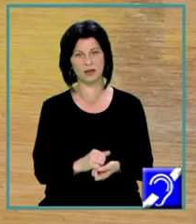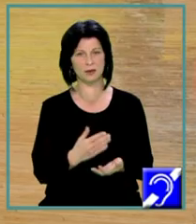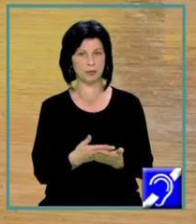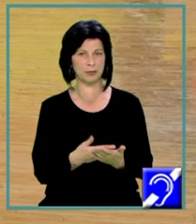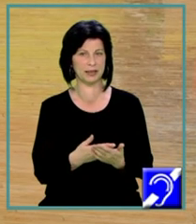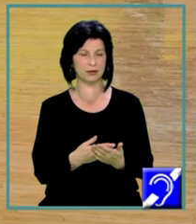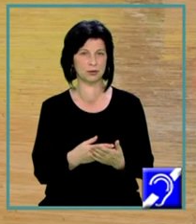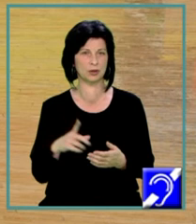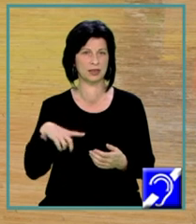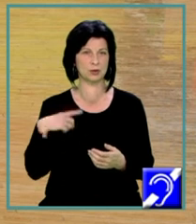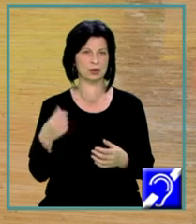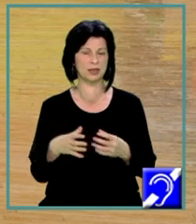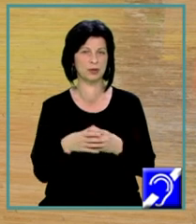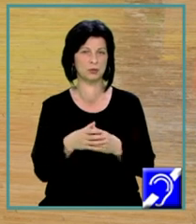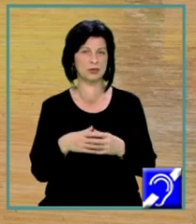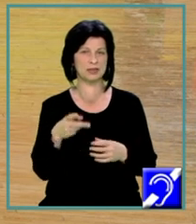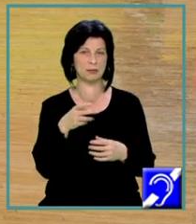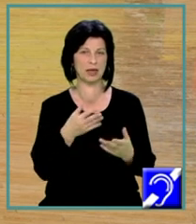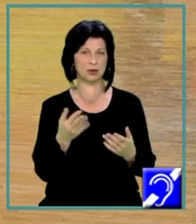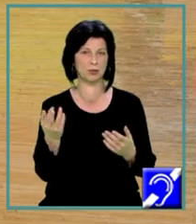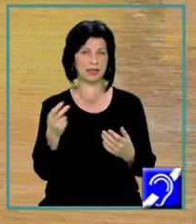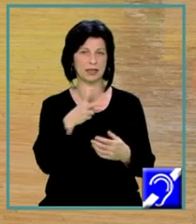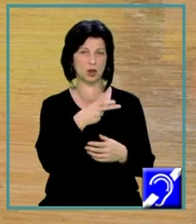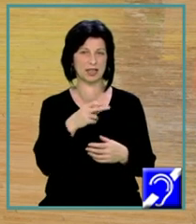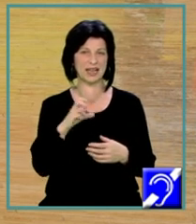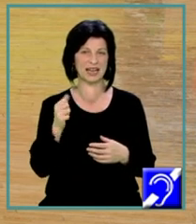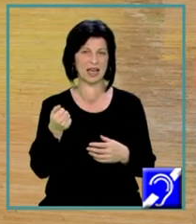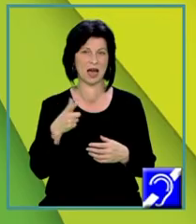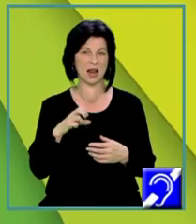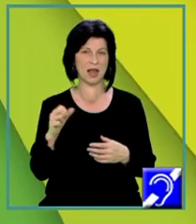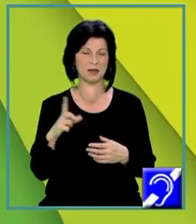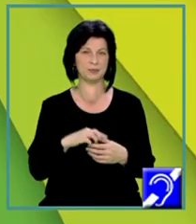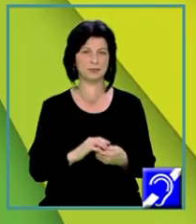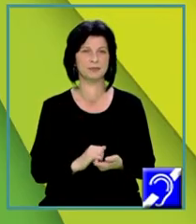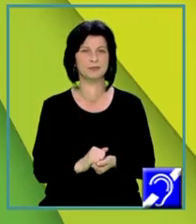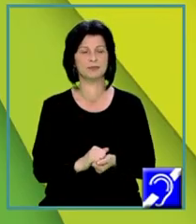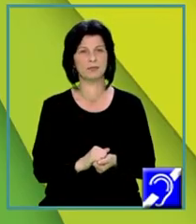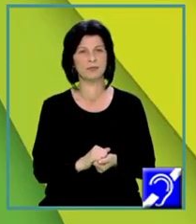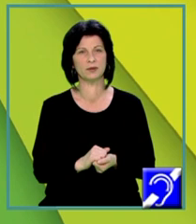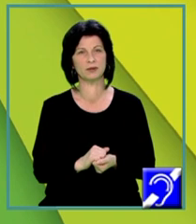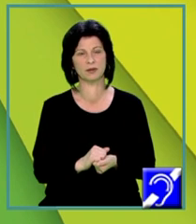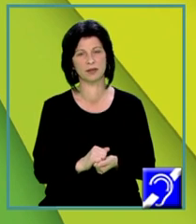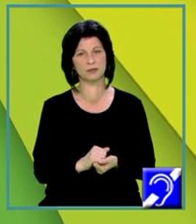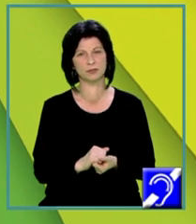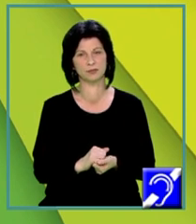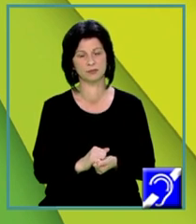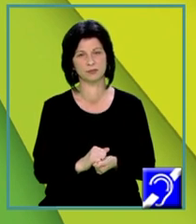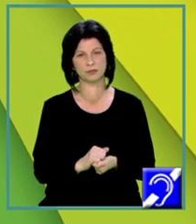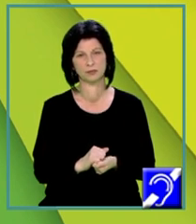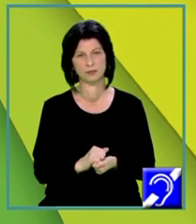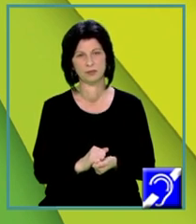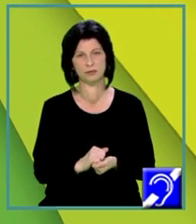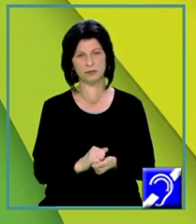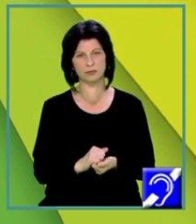reale elementele inversabile ale acestui inel sunt funcțiile este de cu valori in R cu proprietatea că x